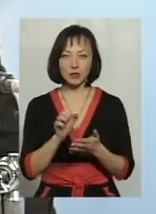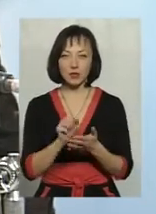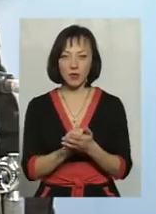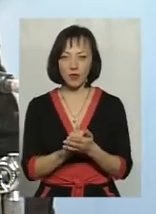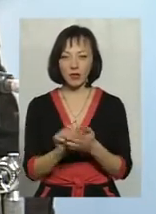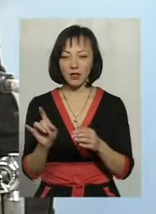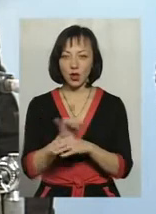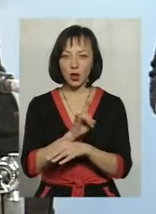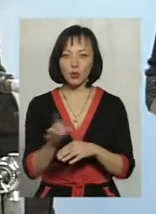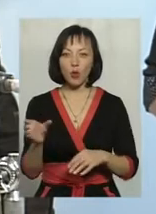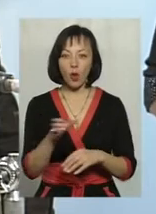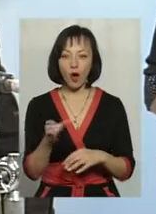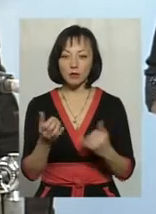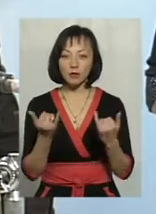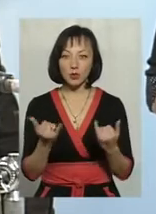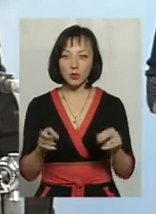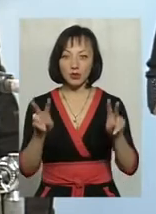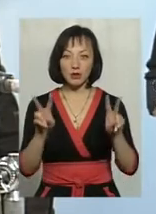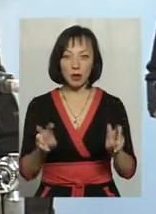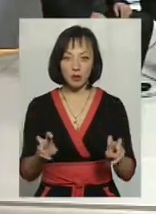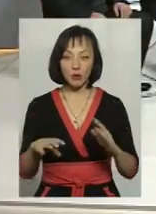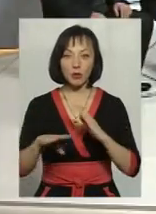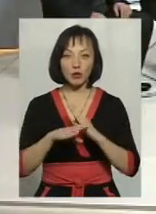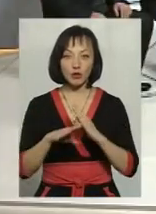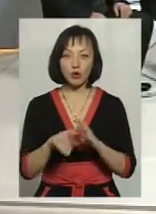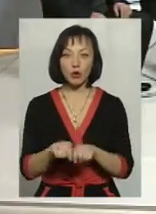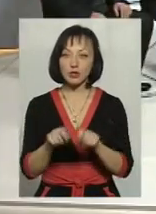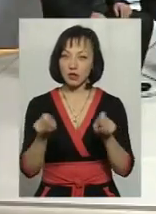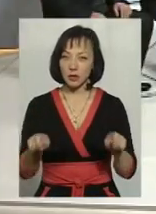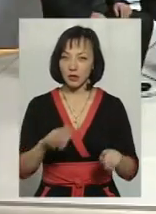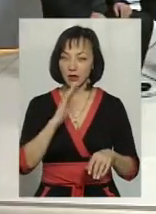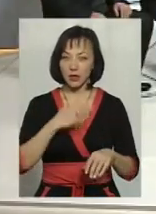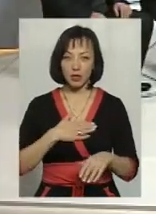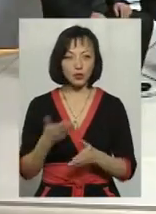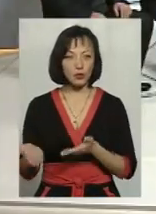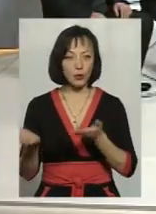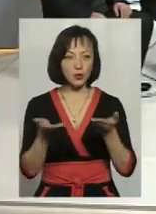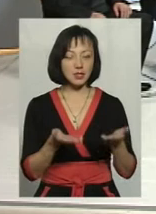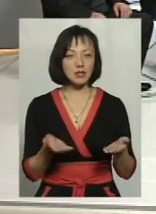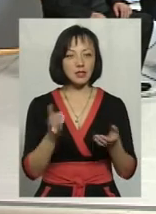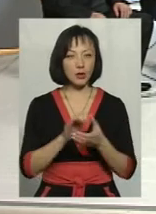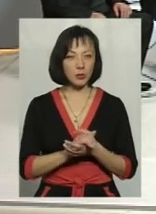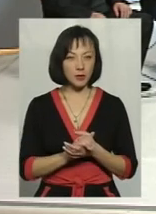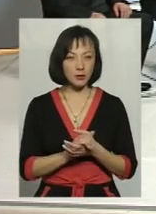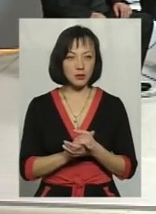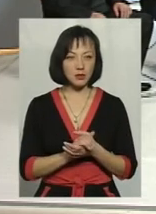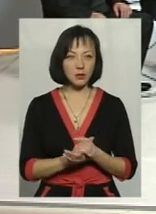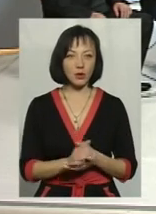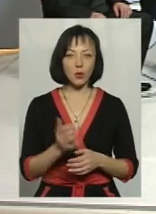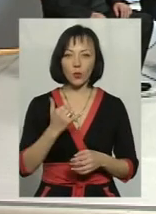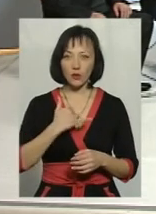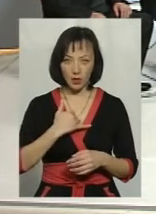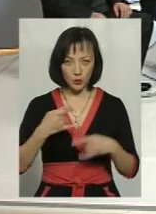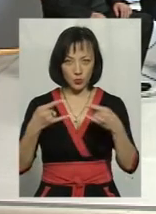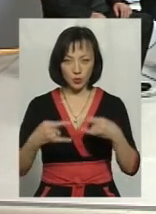сурогатом. І так, цю тему, яку сьогодні ми підняли, нам допоможуть розкрити наші гості. Отож, знайомимось. У нас у студії